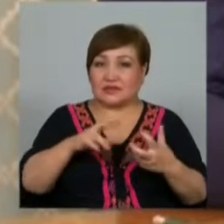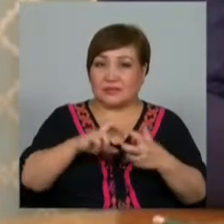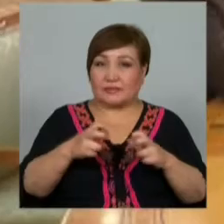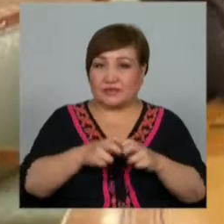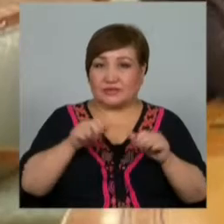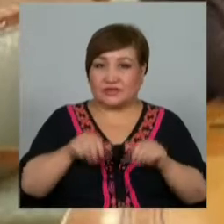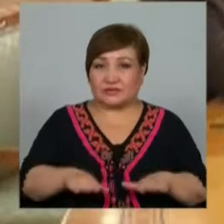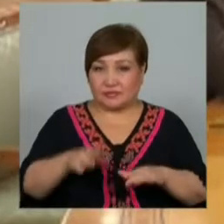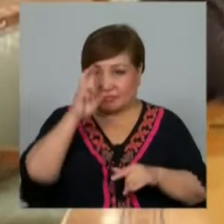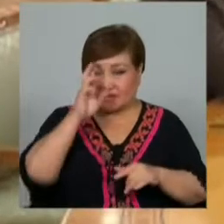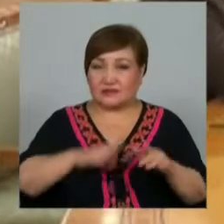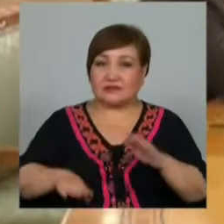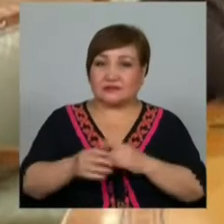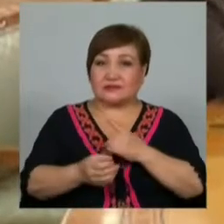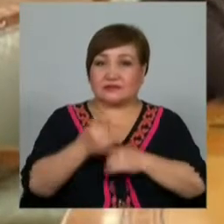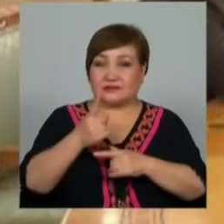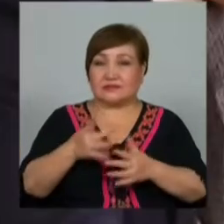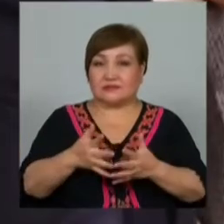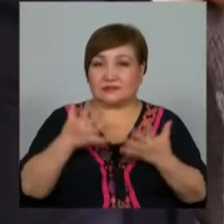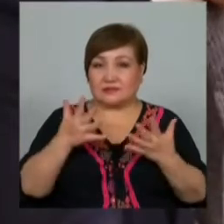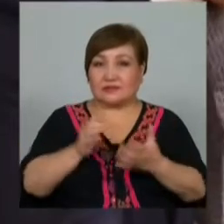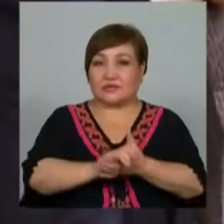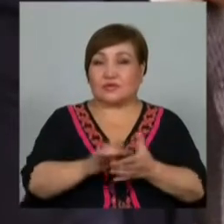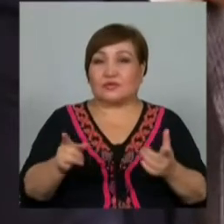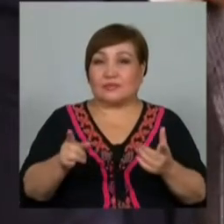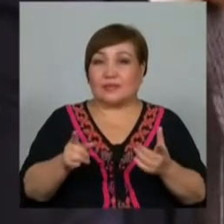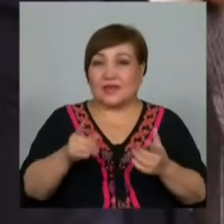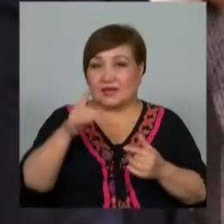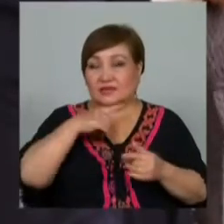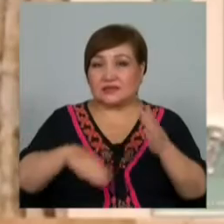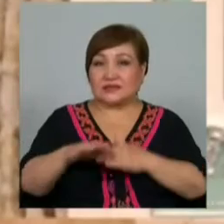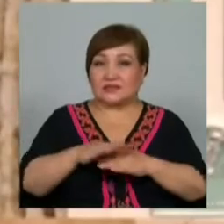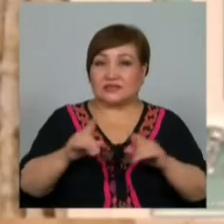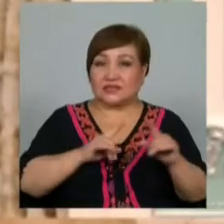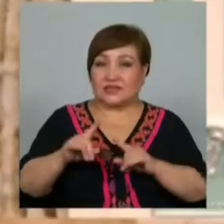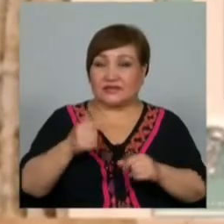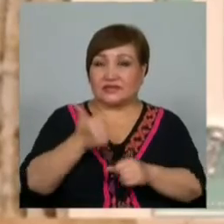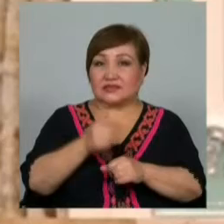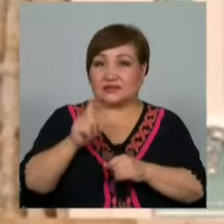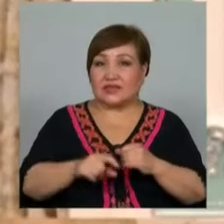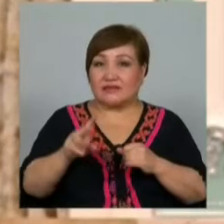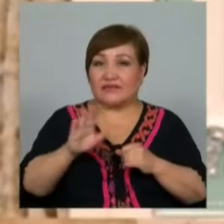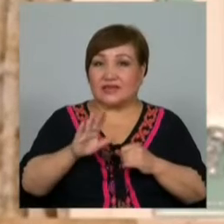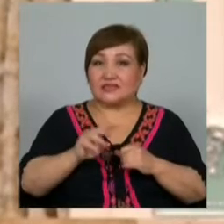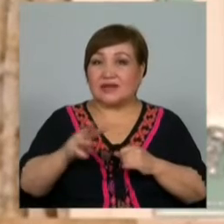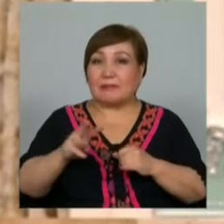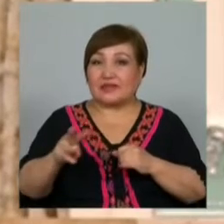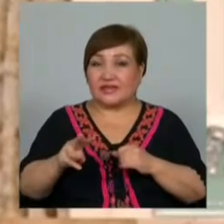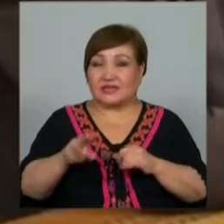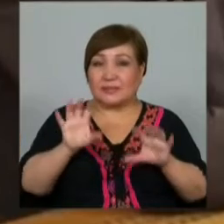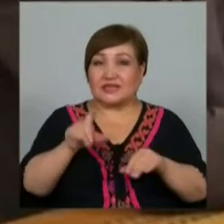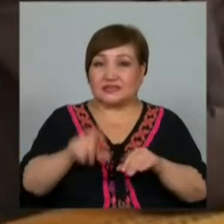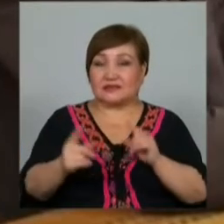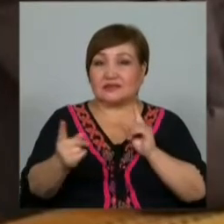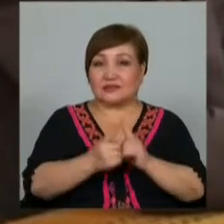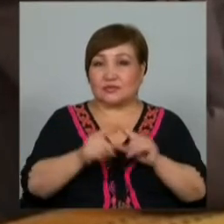танытты. Өз кезегінде Ресейдің федералдық жиналысы Федерация кеңесінің төрағасы Валентина Матвиенко да президентке